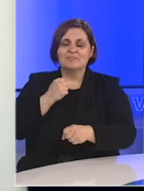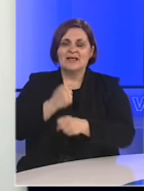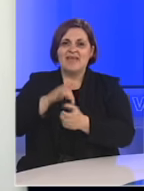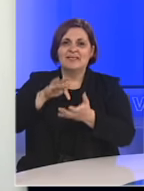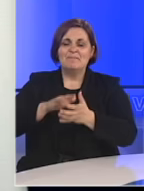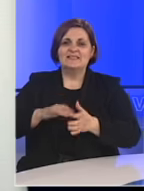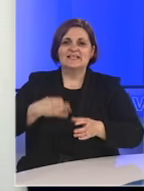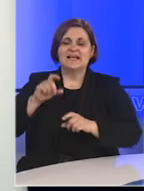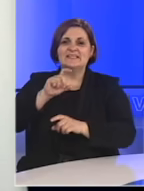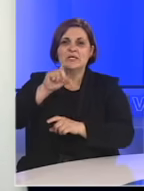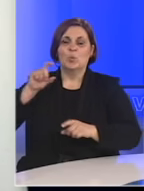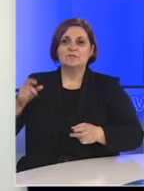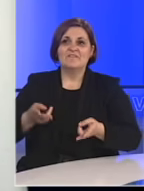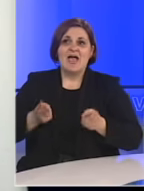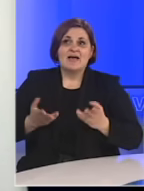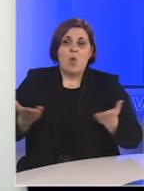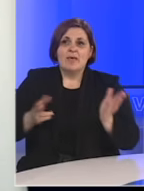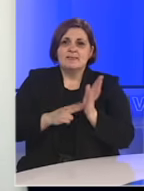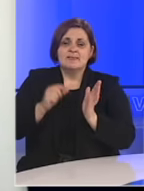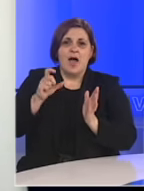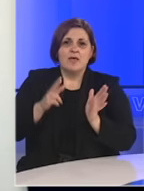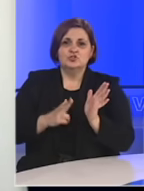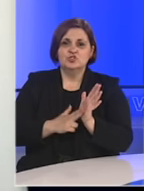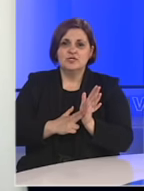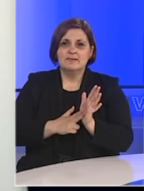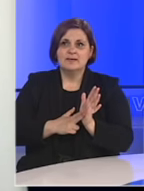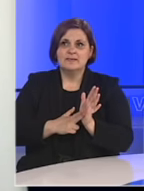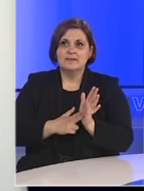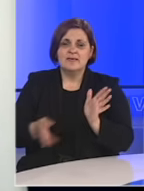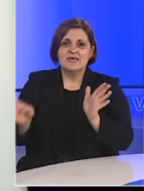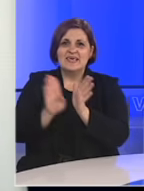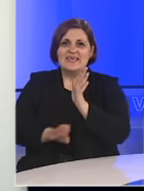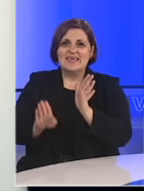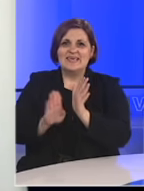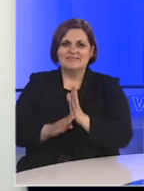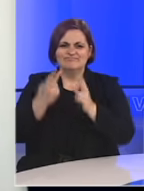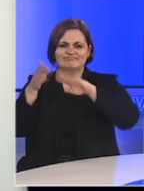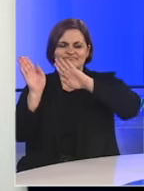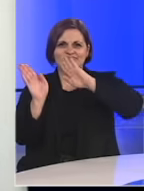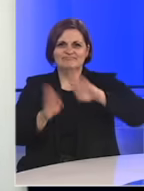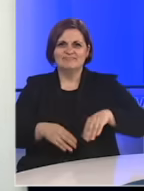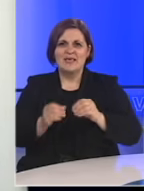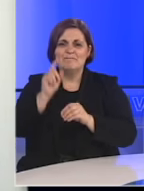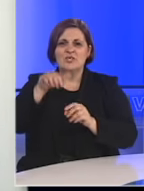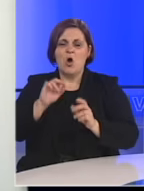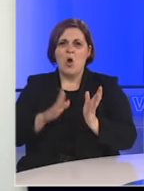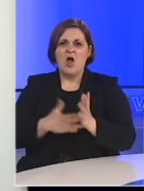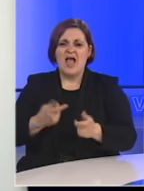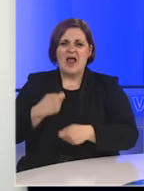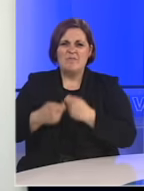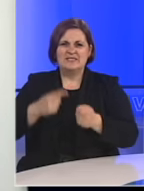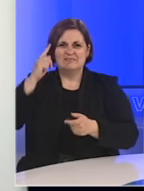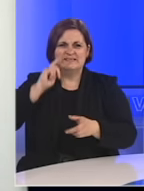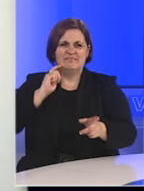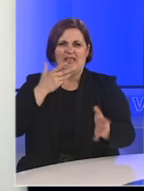ustanova, kao i na neki način diskriminacijom i stigmatizacijom biologa kao zanimanja